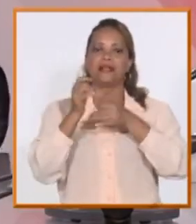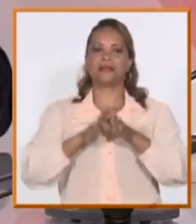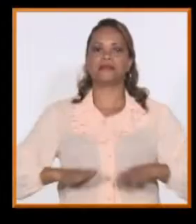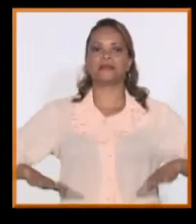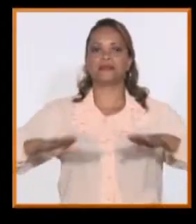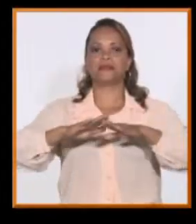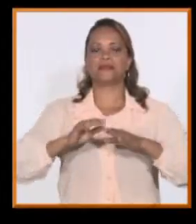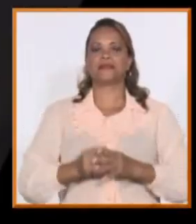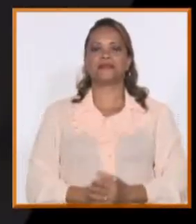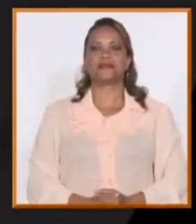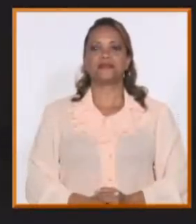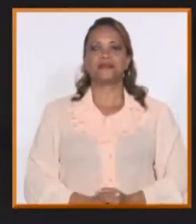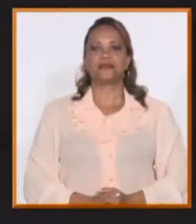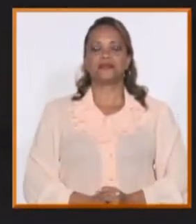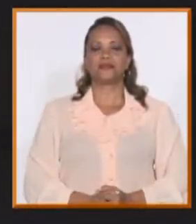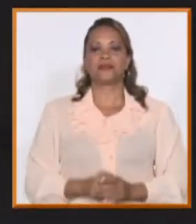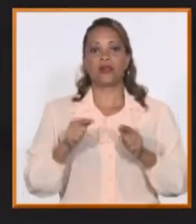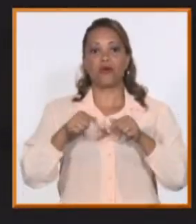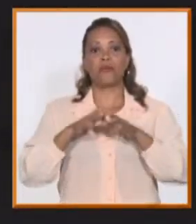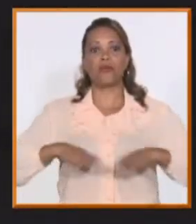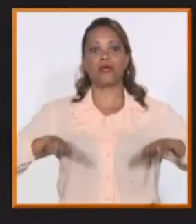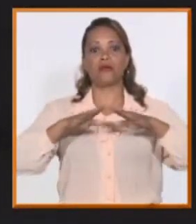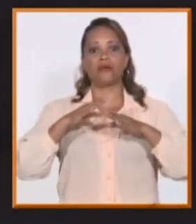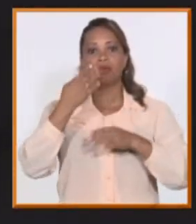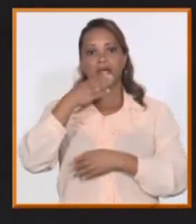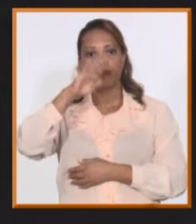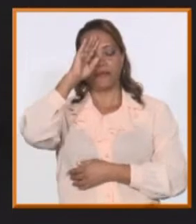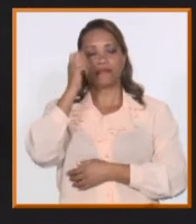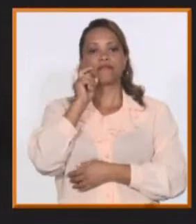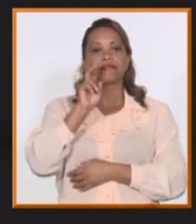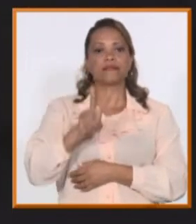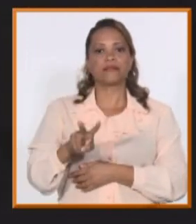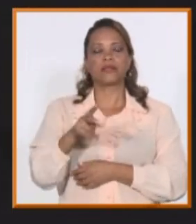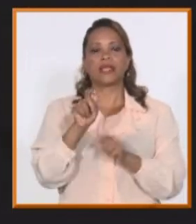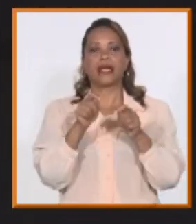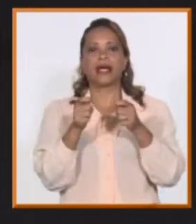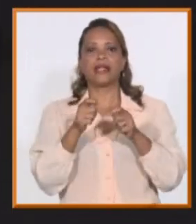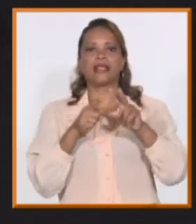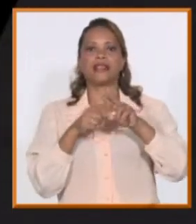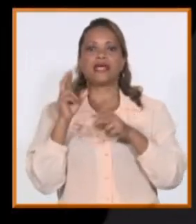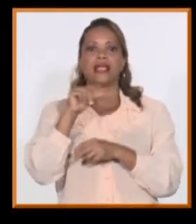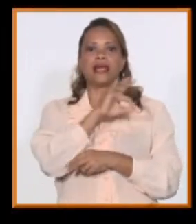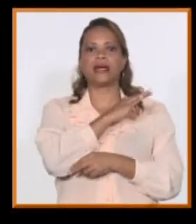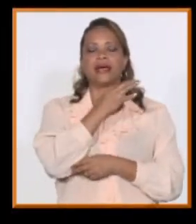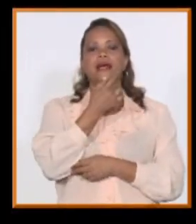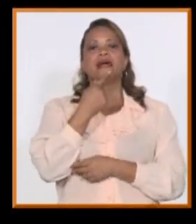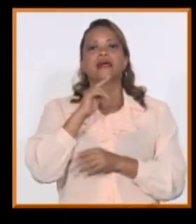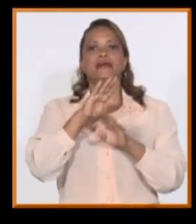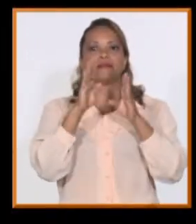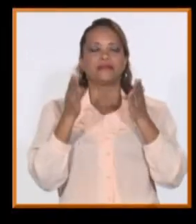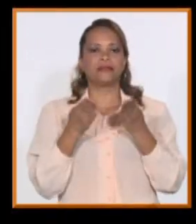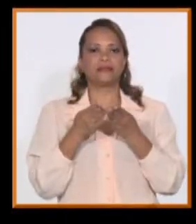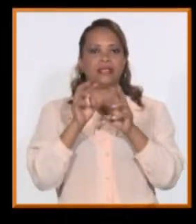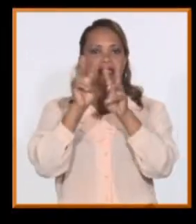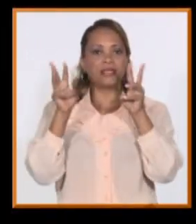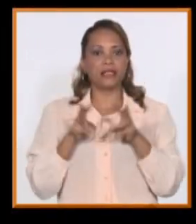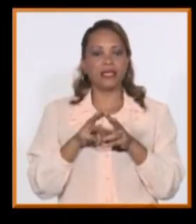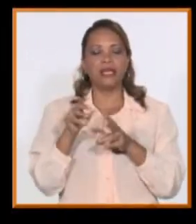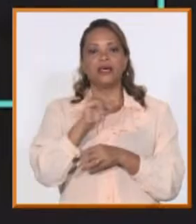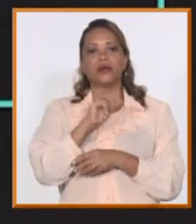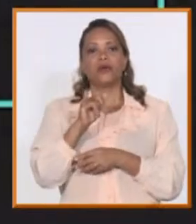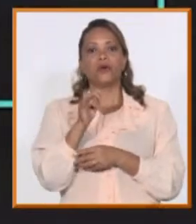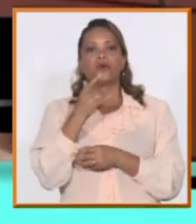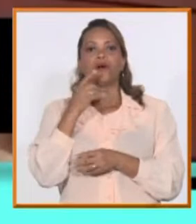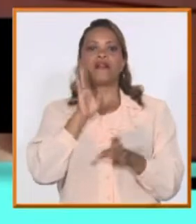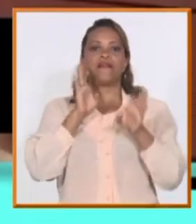redonda. Esta noche por Cubavisión y nuestros canales en Telegram, YouTube y Picta, así como nuestra página